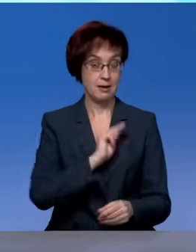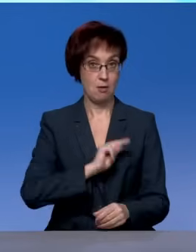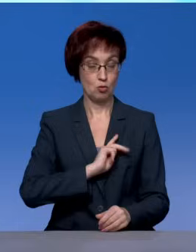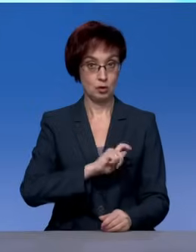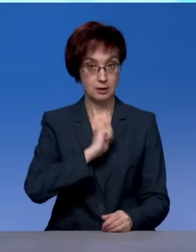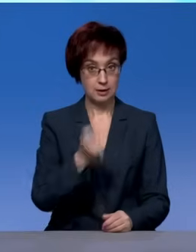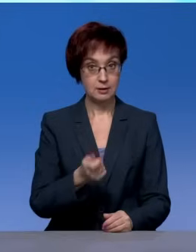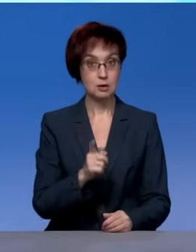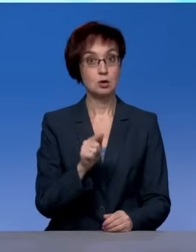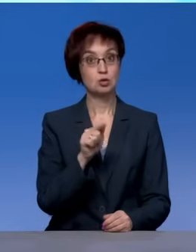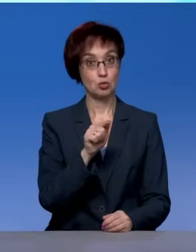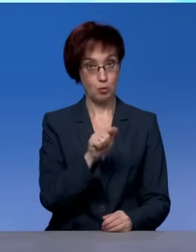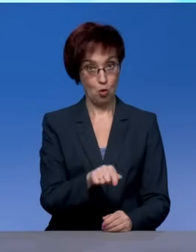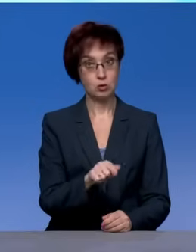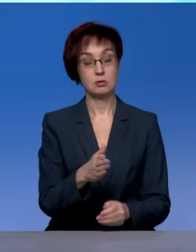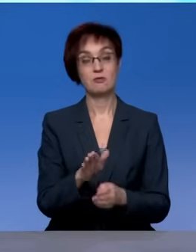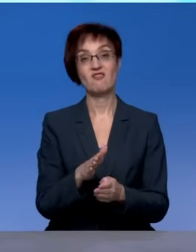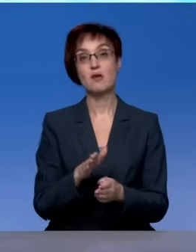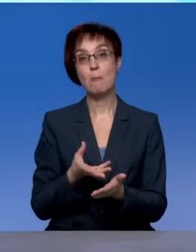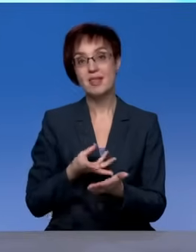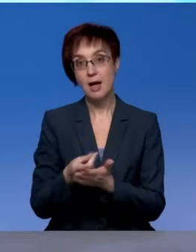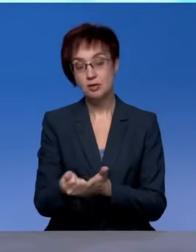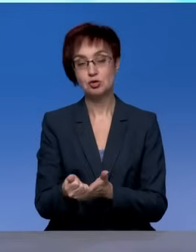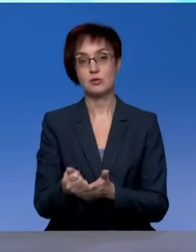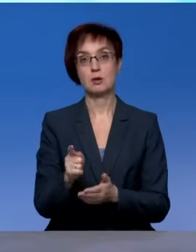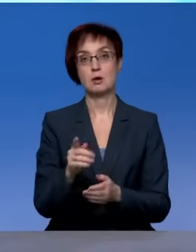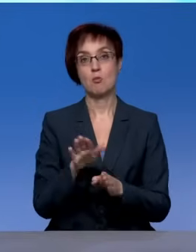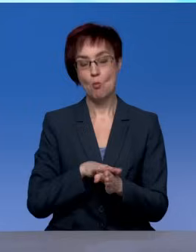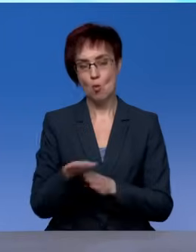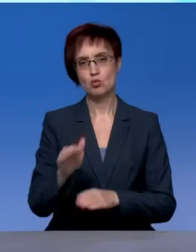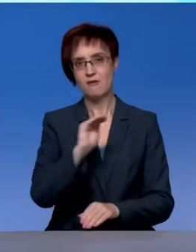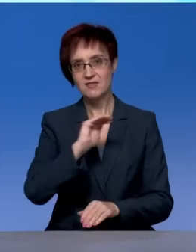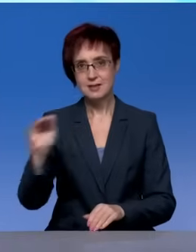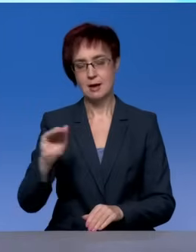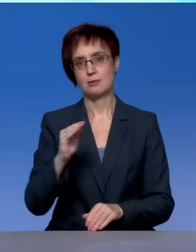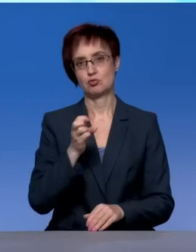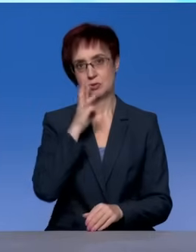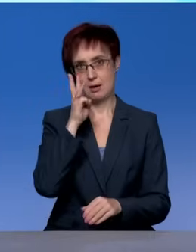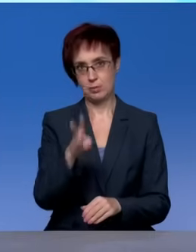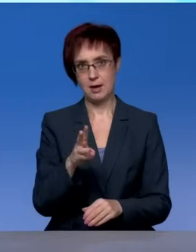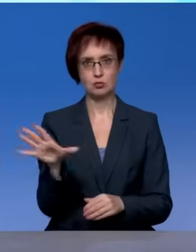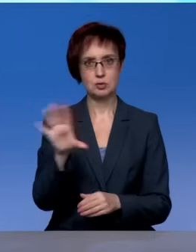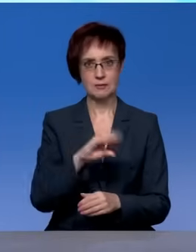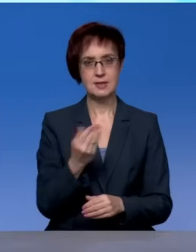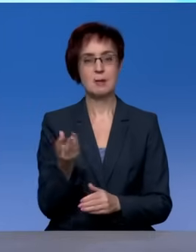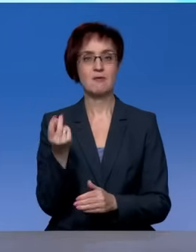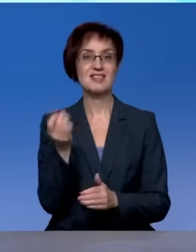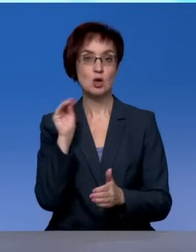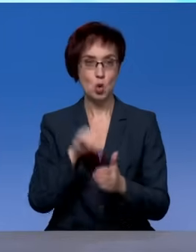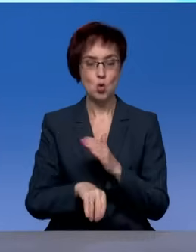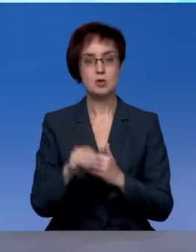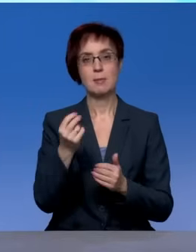полностью белую заработную плату. Со всеми взносами, со всеми налогами и так далее. К сожалению, граждане с 90-х годов